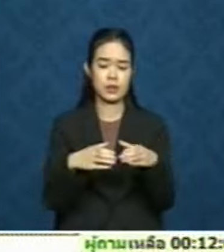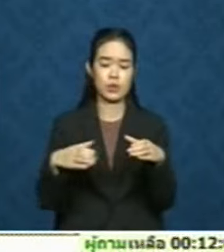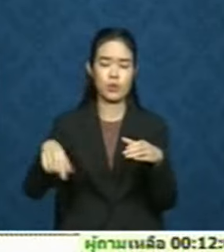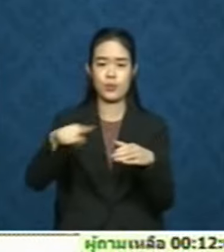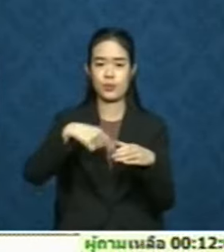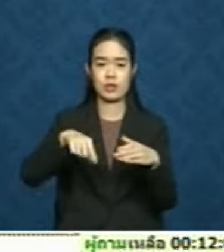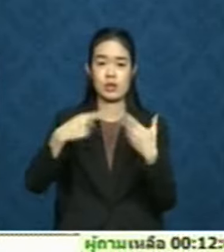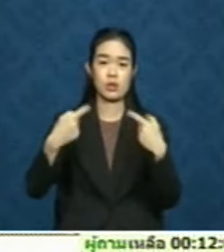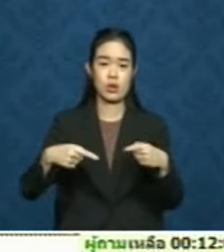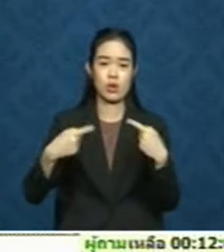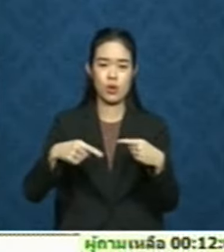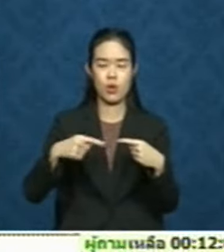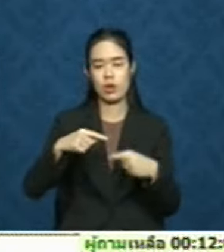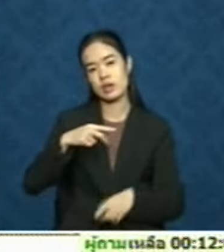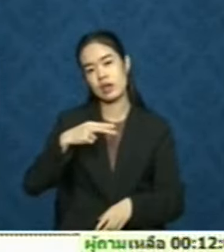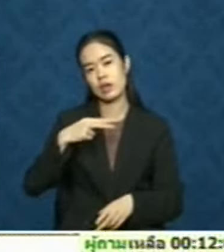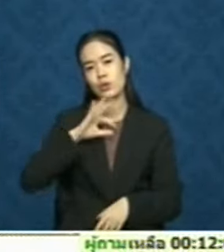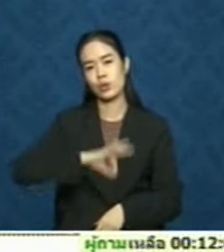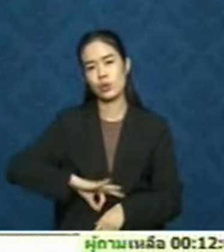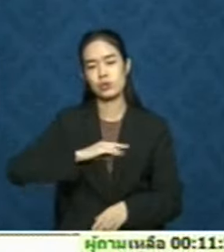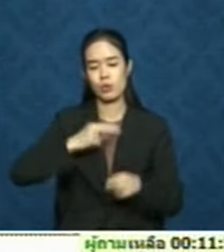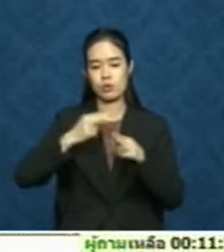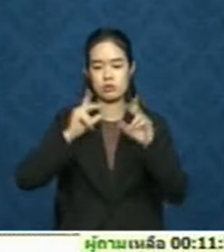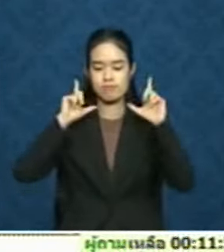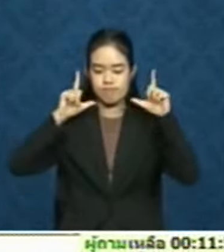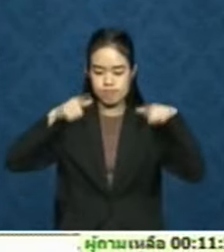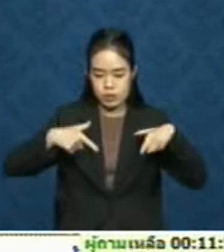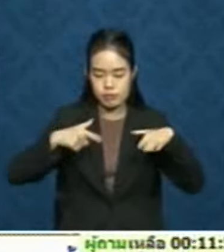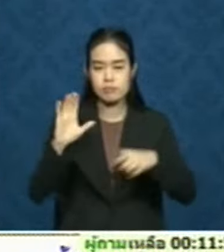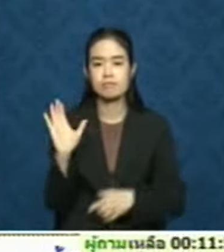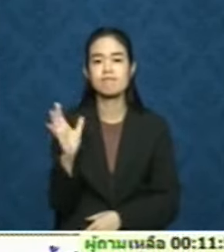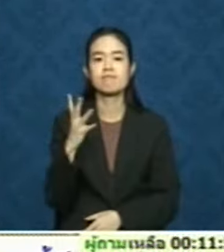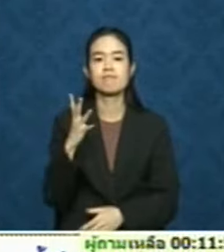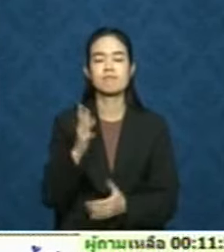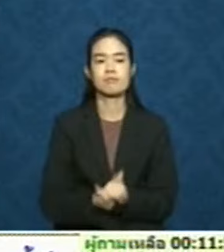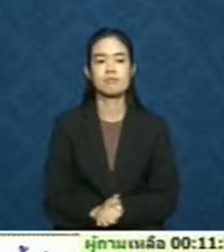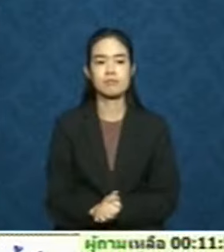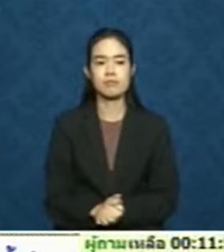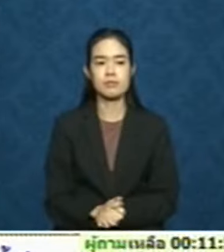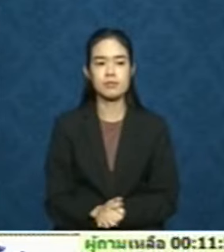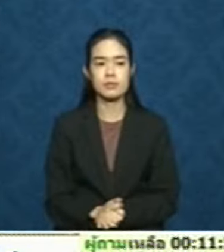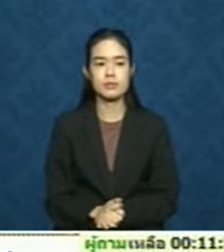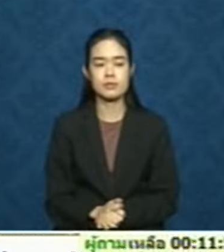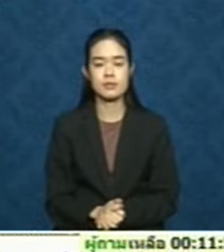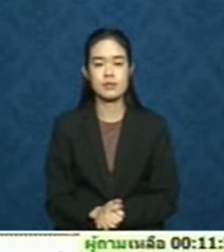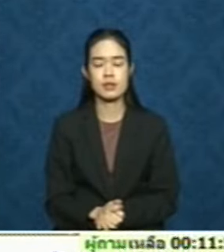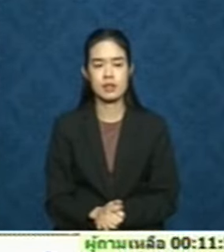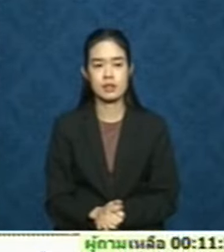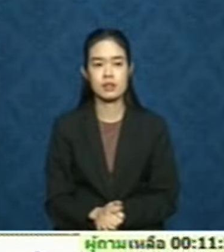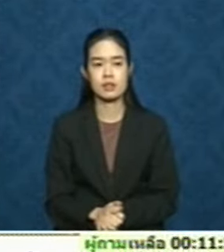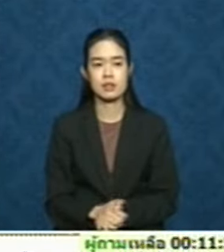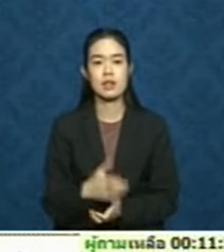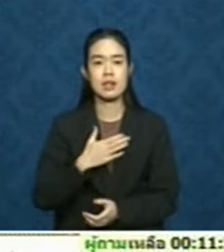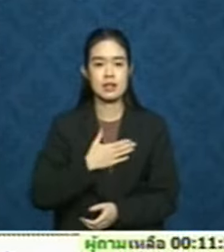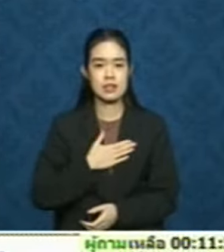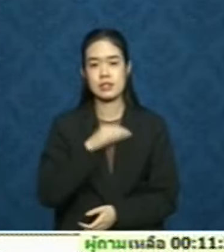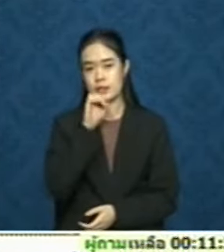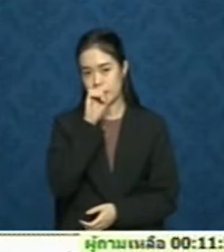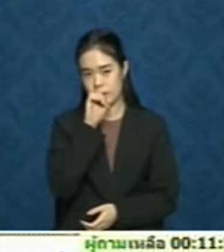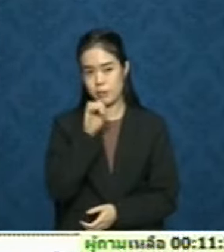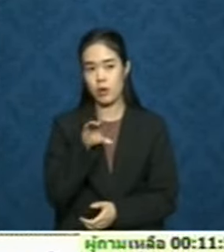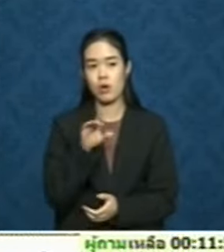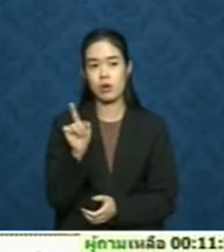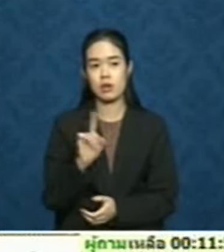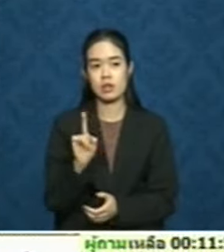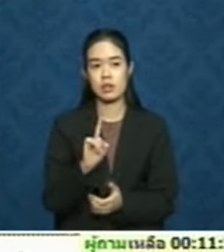นทำลายภาพชื่อเสียงของสถาบันเหล่านี้ครับเพราะนั้นประเด็นที่จะกลับเรียนเมื่อเ